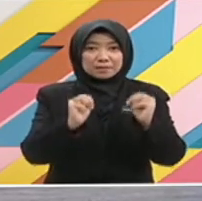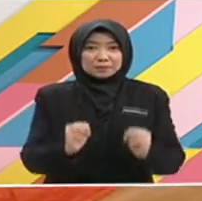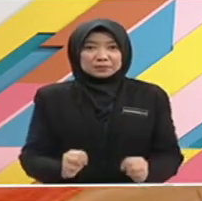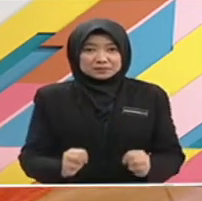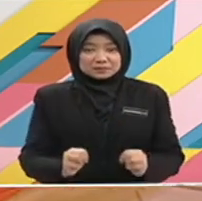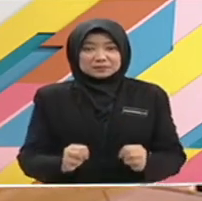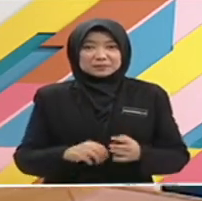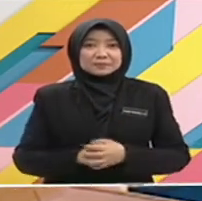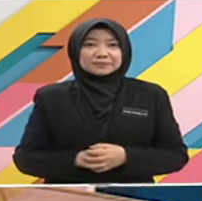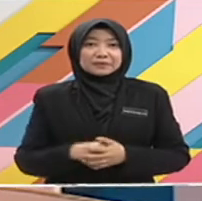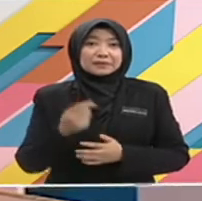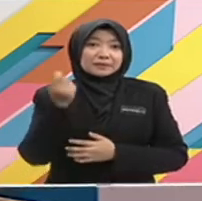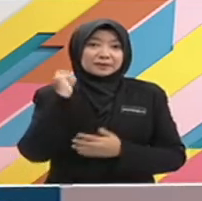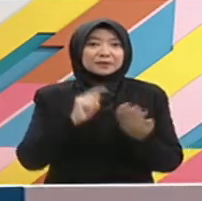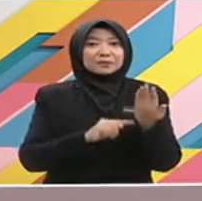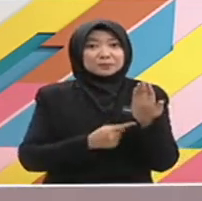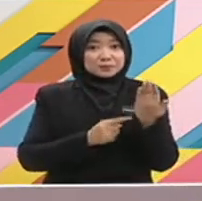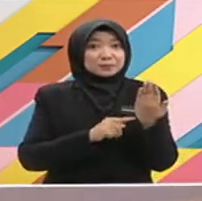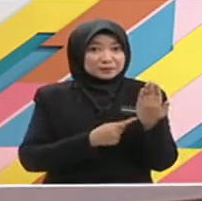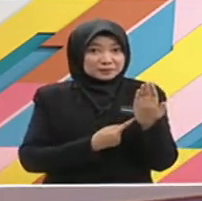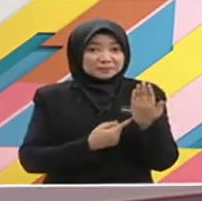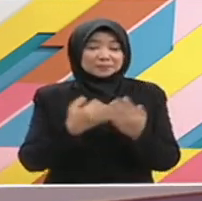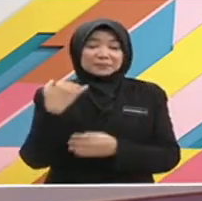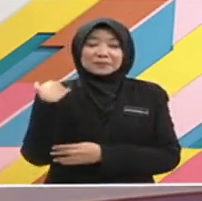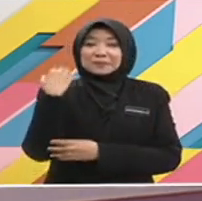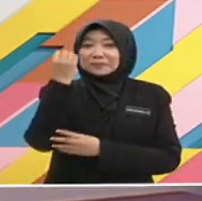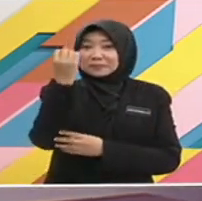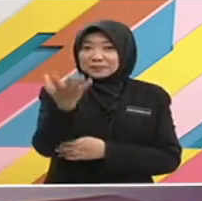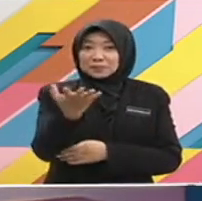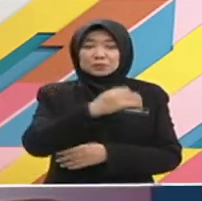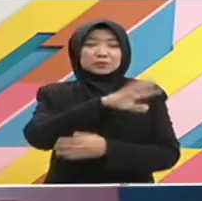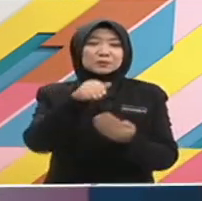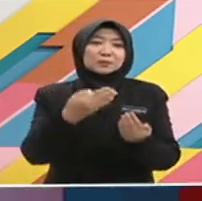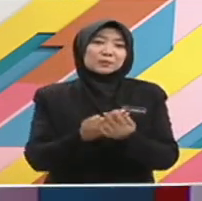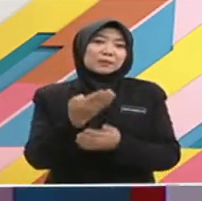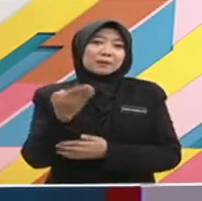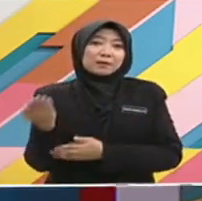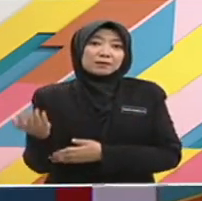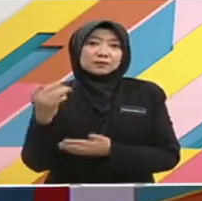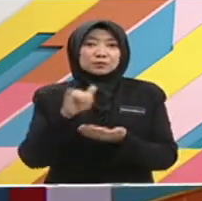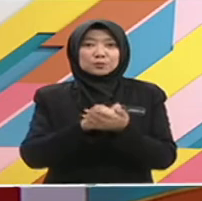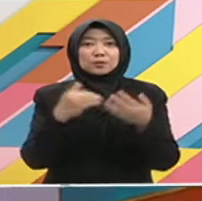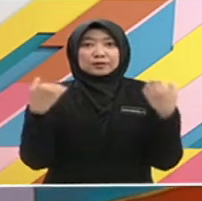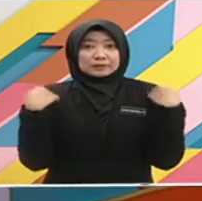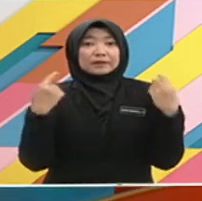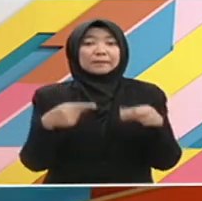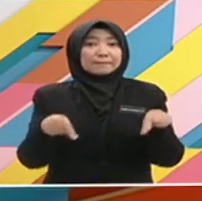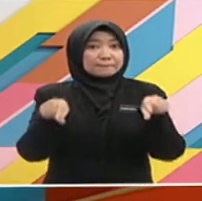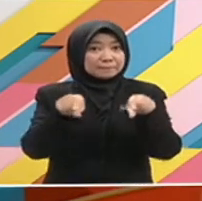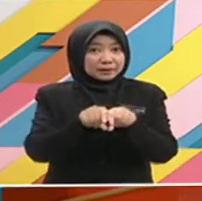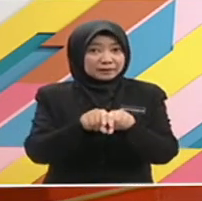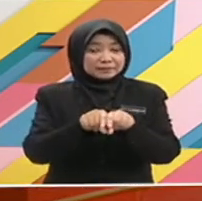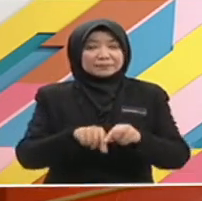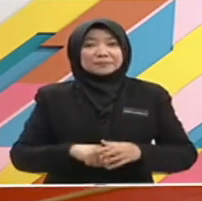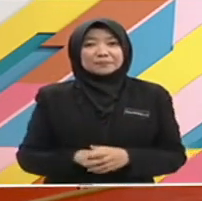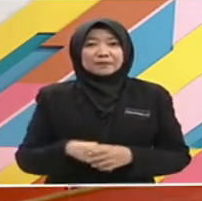di mula-mula tadi saya ada maklumkan bahawa semua bahan ni ada imbangan. Ya, betul. Ya? Ada imbangan. Kita